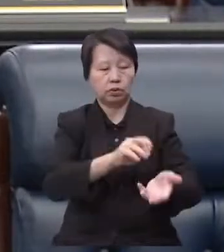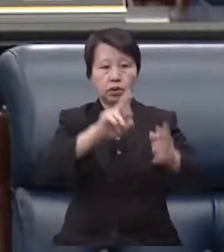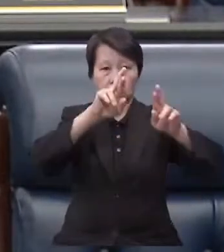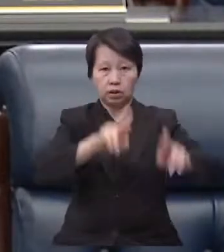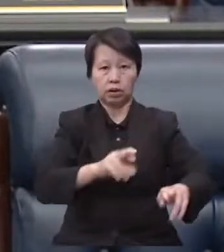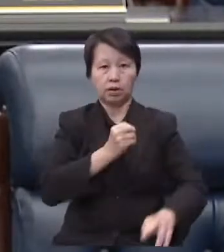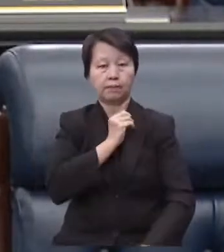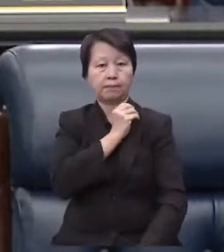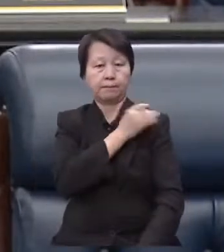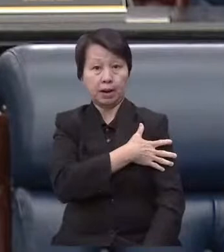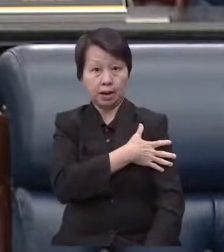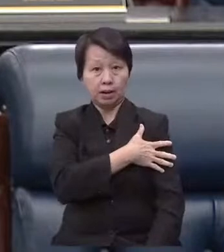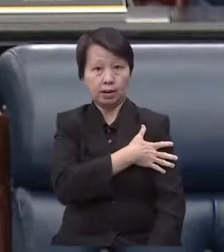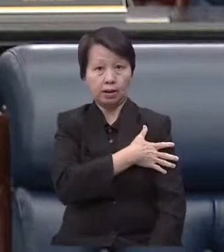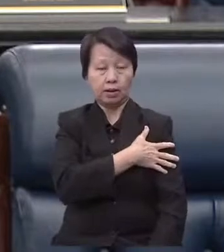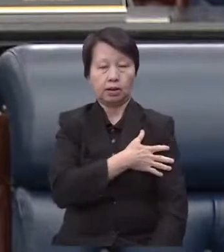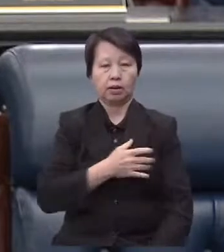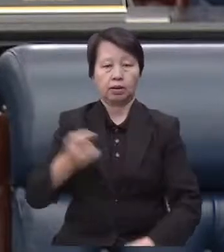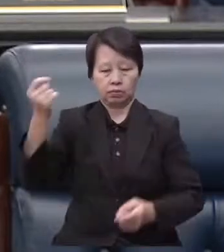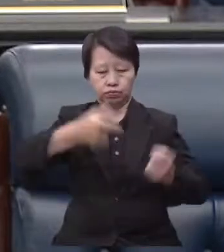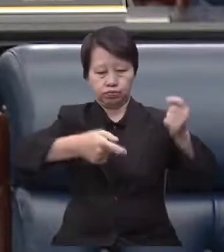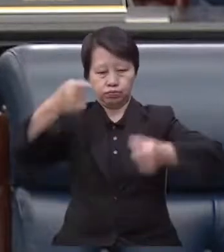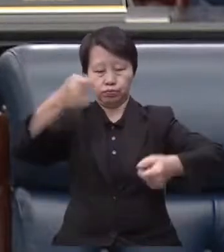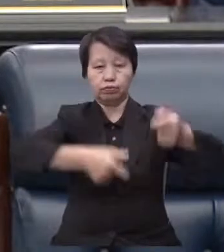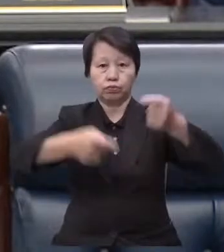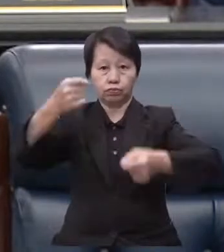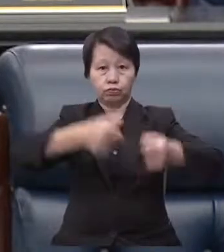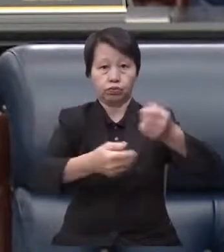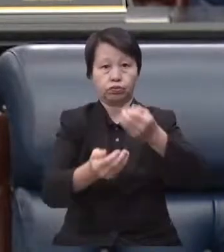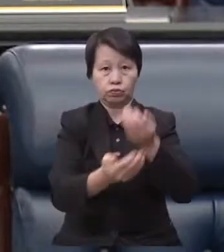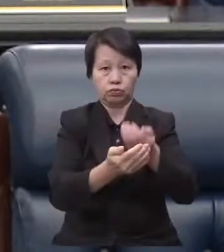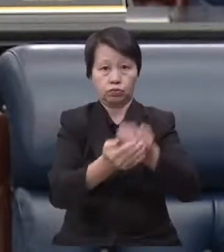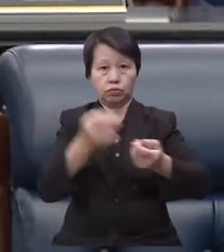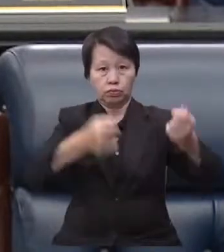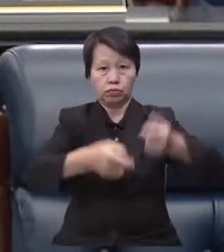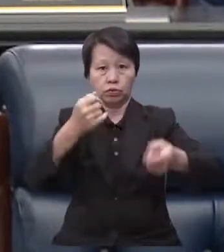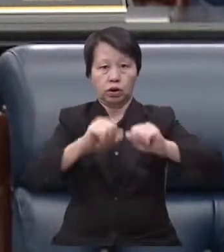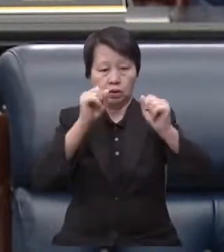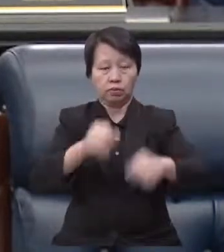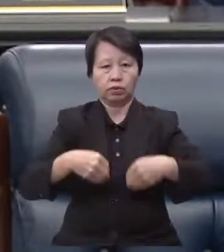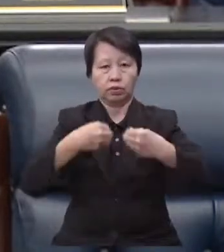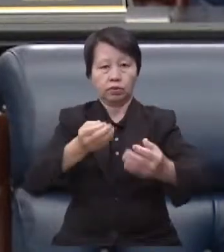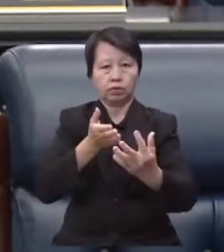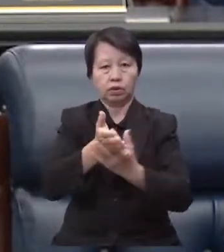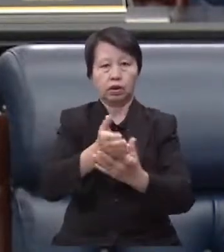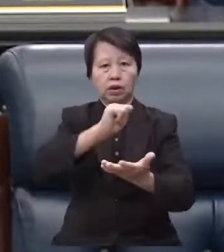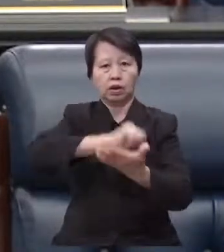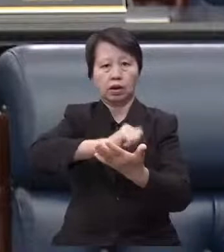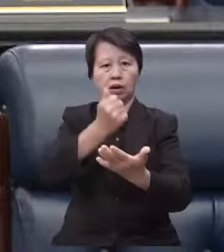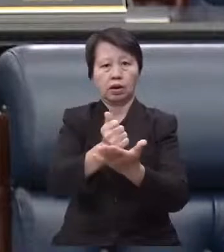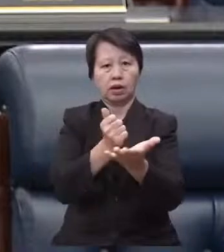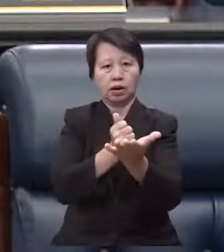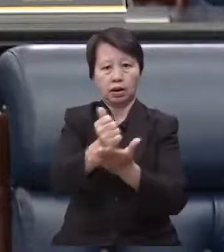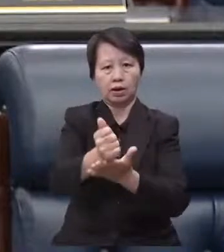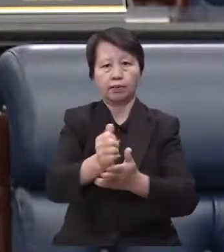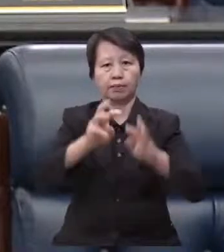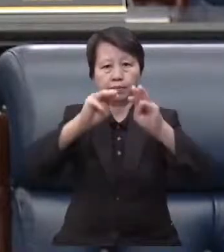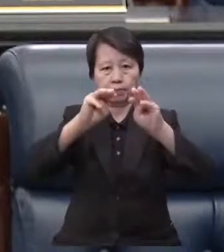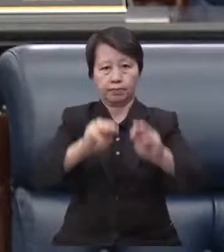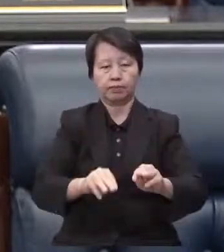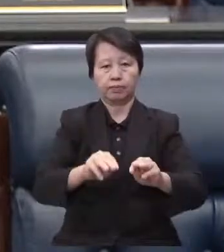rakyat Palestin. Sumbangan ini boleh disalurkan melalui akaun amanah